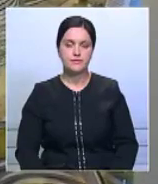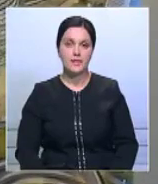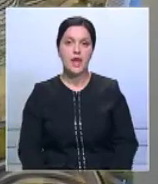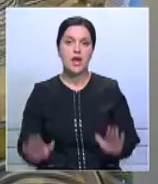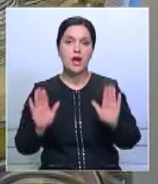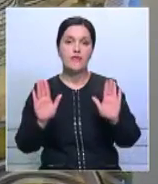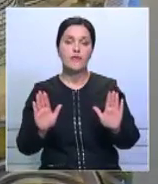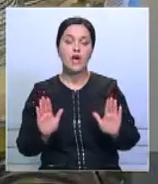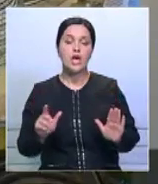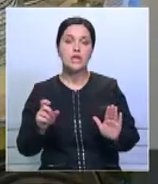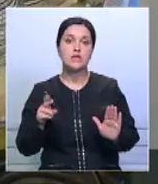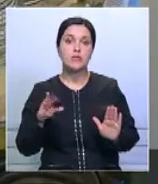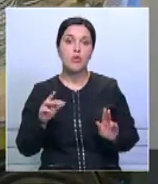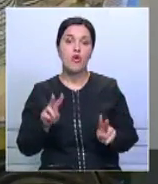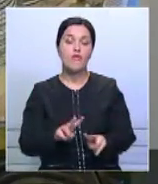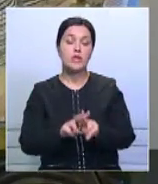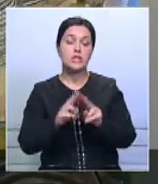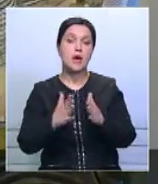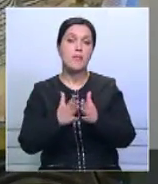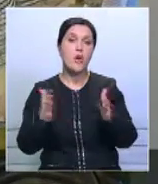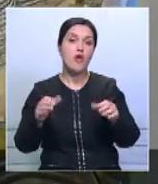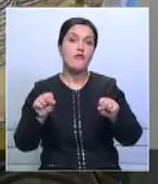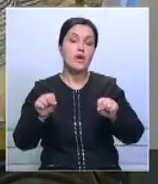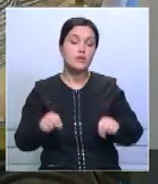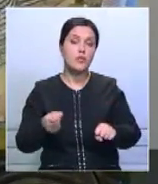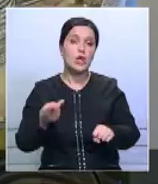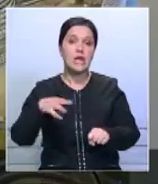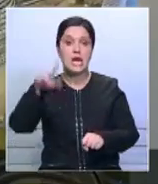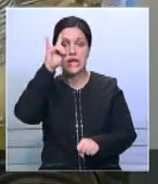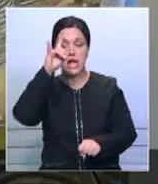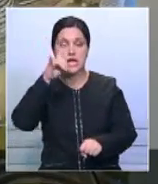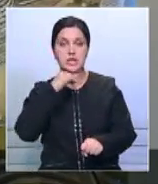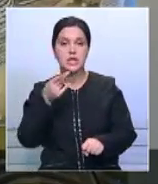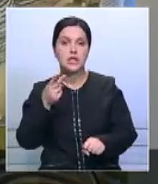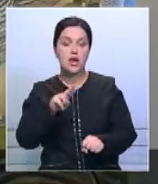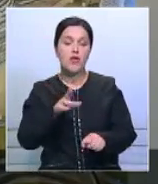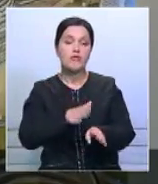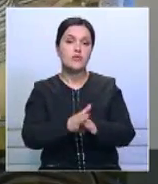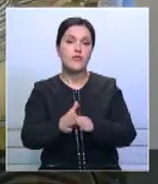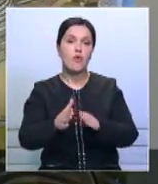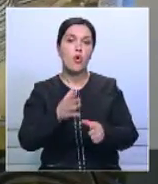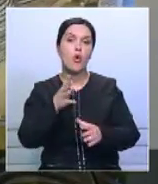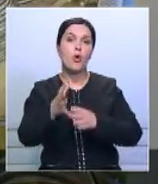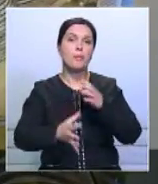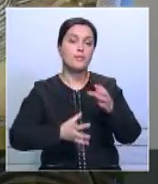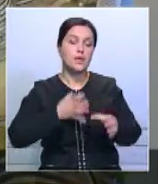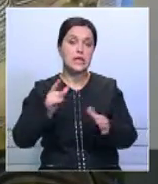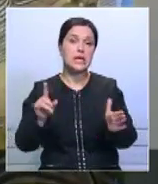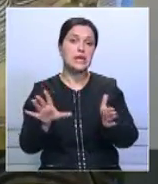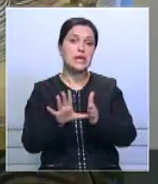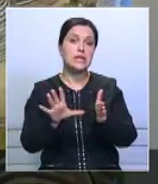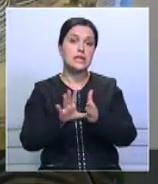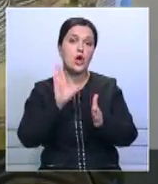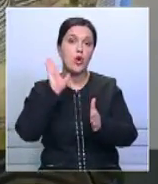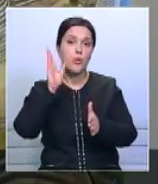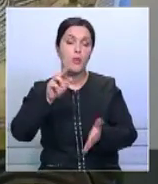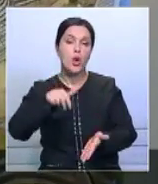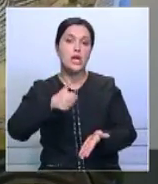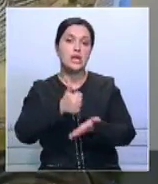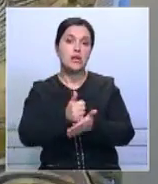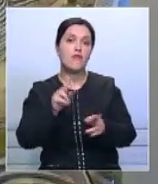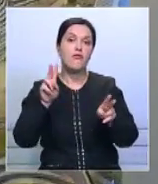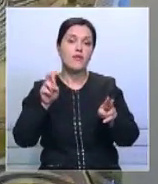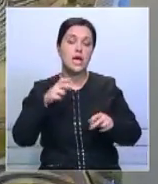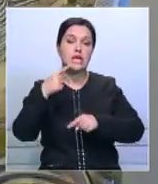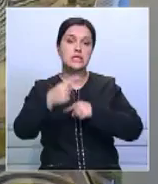Выставка «Экспо» в Астане – это большая возможность не только для Казахстана, но и для всего мира, поскольку энергия будущего становится главной темой